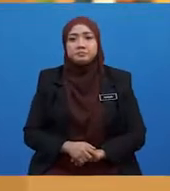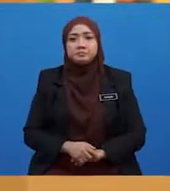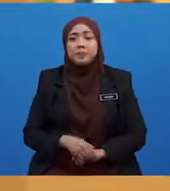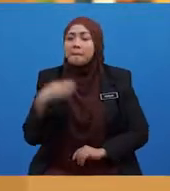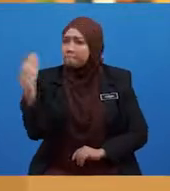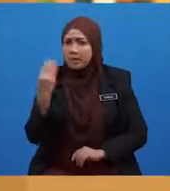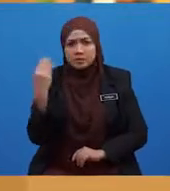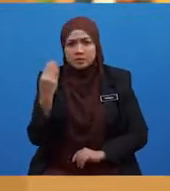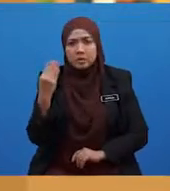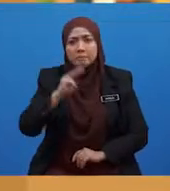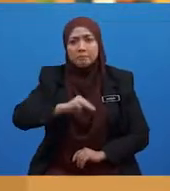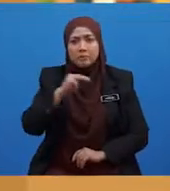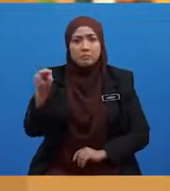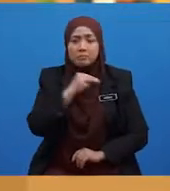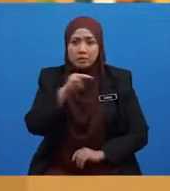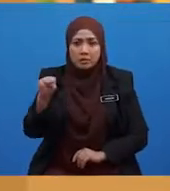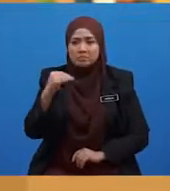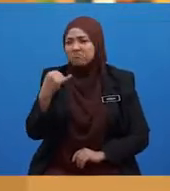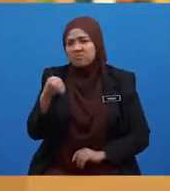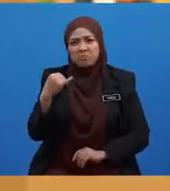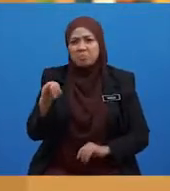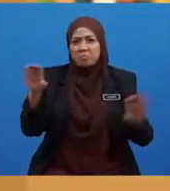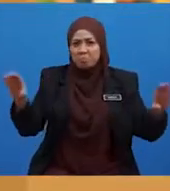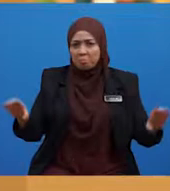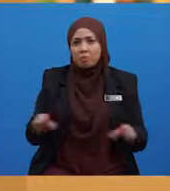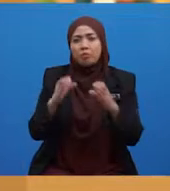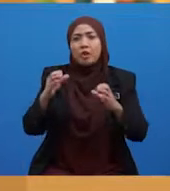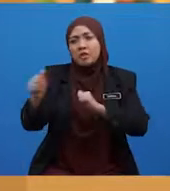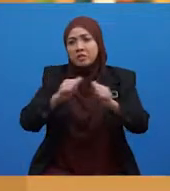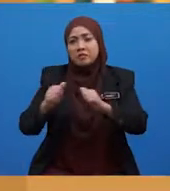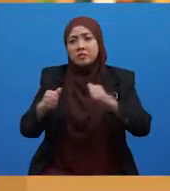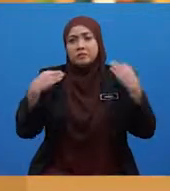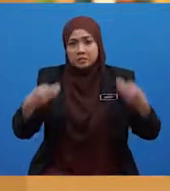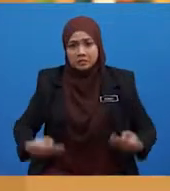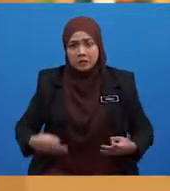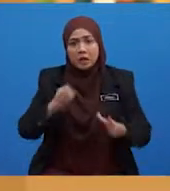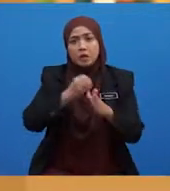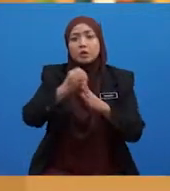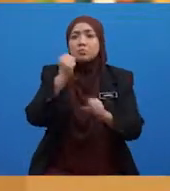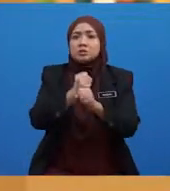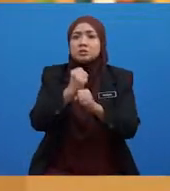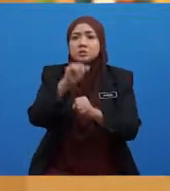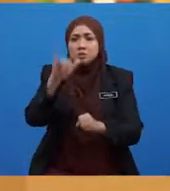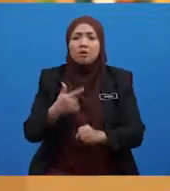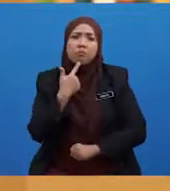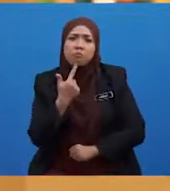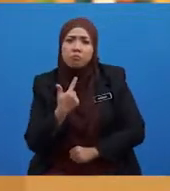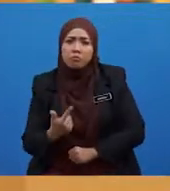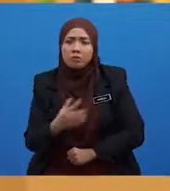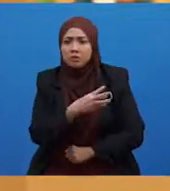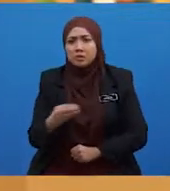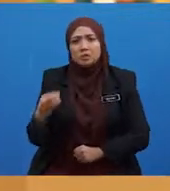Biasanya, mereka tidak mampu melakukan aktiviti fizikal atau bekerja dalam jangka masa yang lama dan